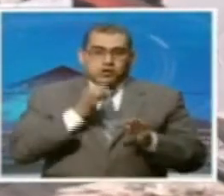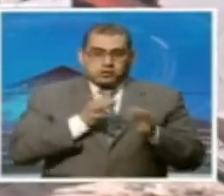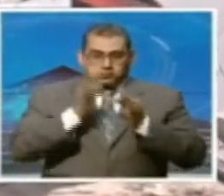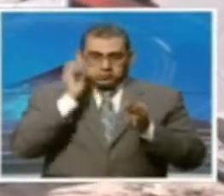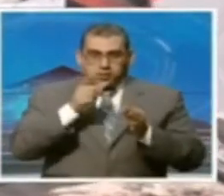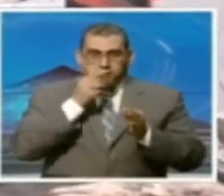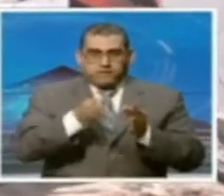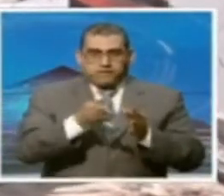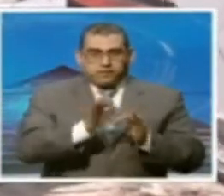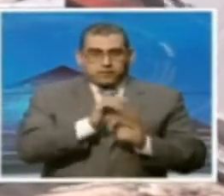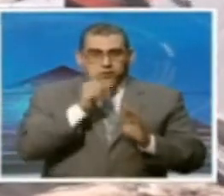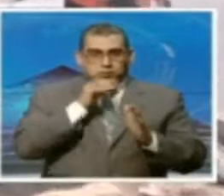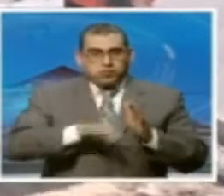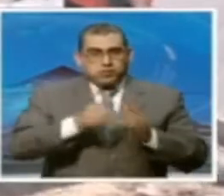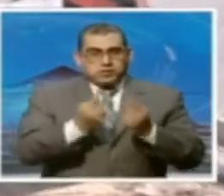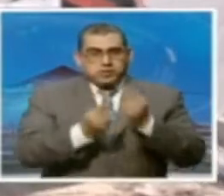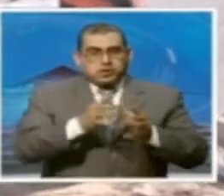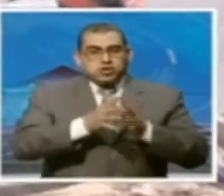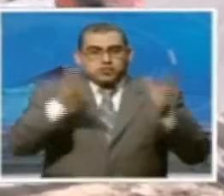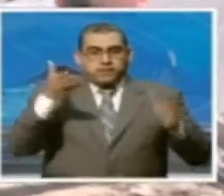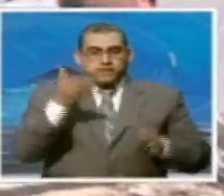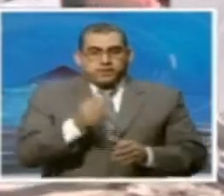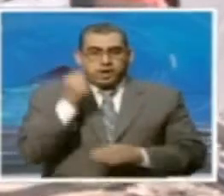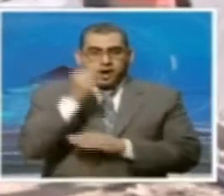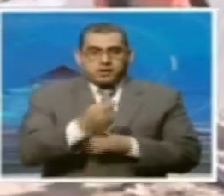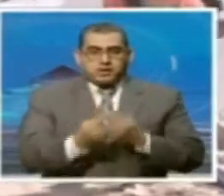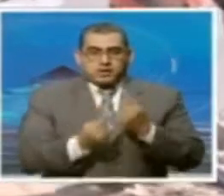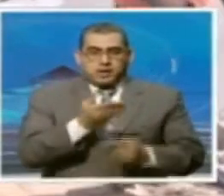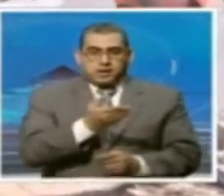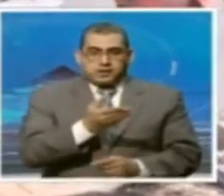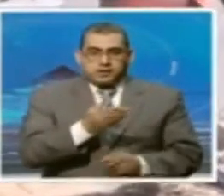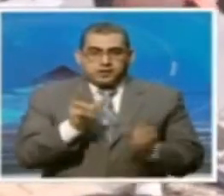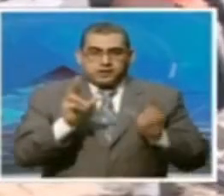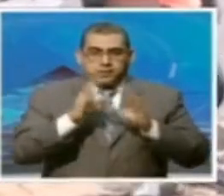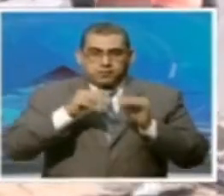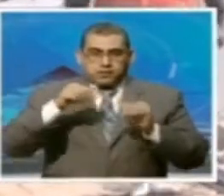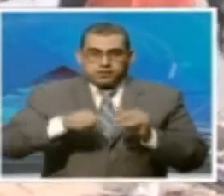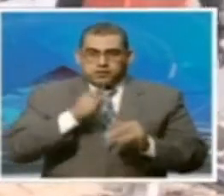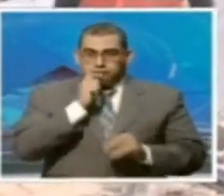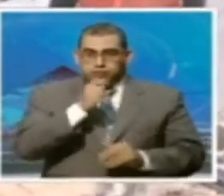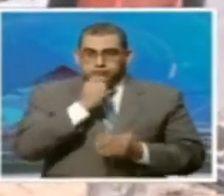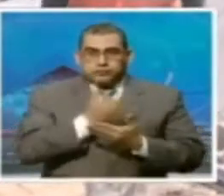المائية وزيادة الإنتاجية للأراضي الزراعية. من